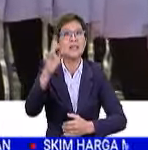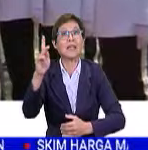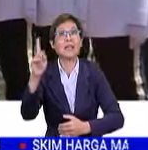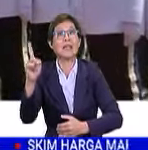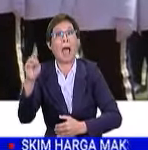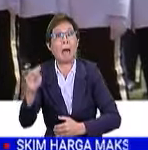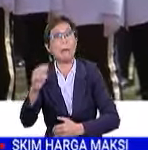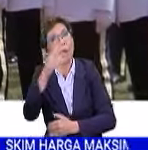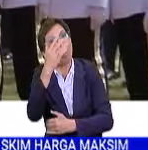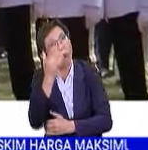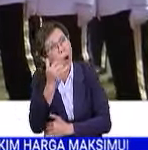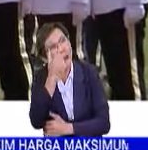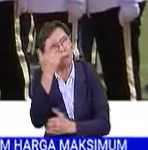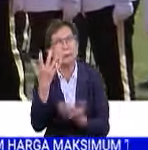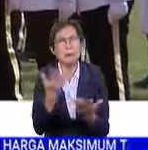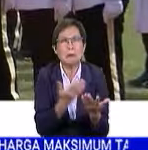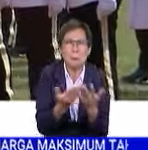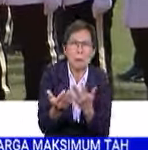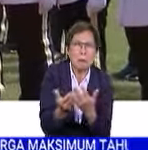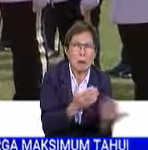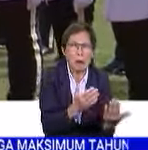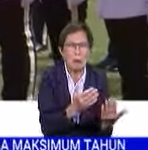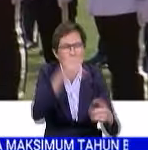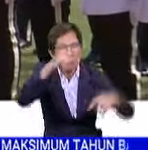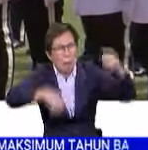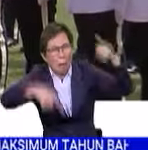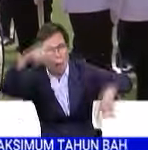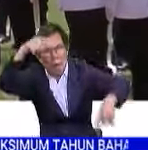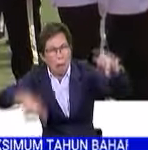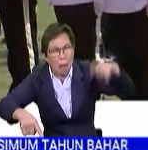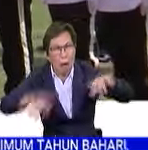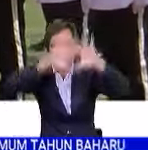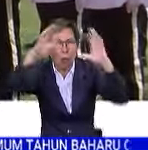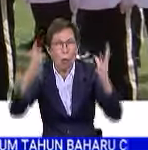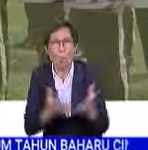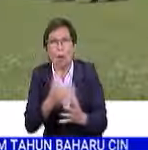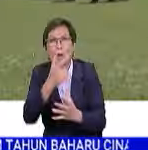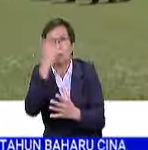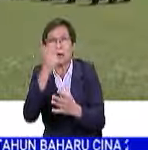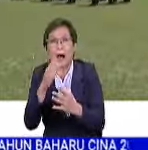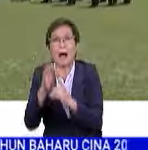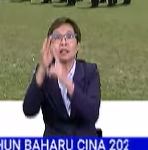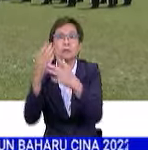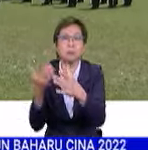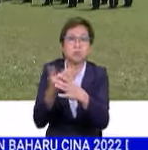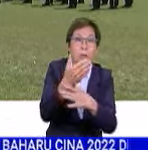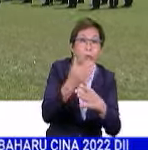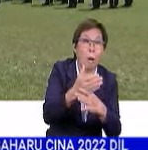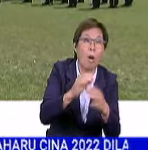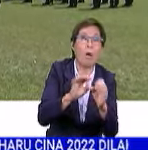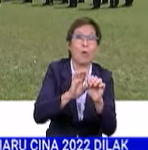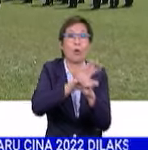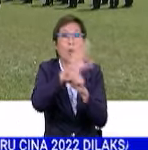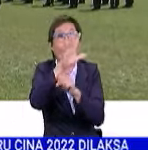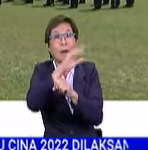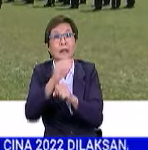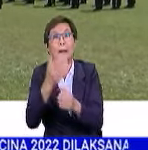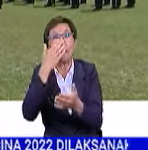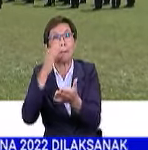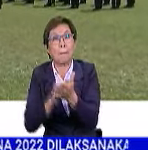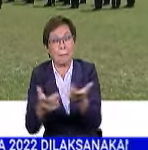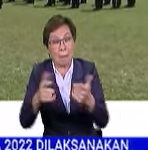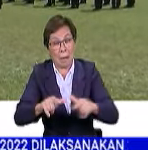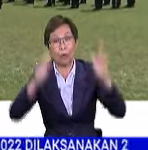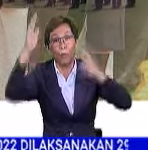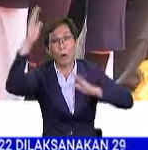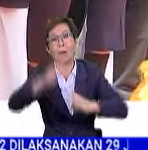meskipun berdepan ketidaktentuan global khasnya ancaman pandemik COVID-19 dan bencana alam. Ia selaras usaha